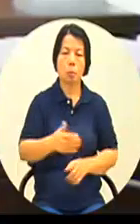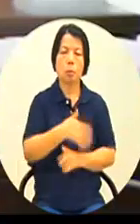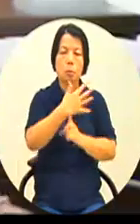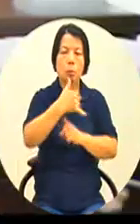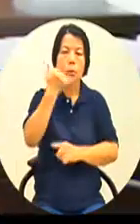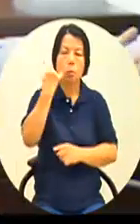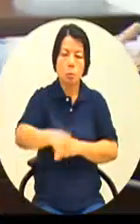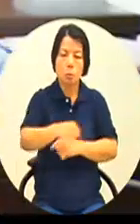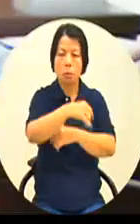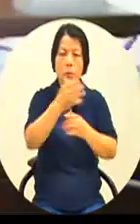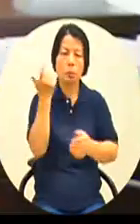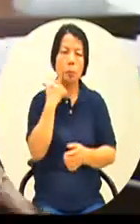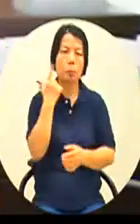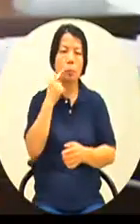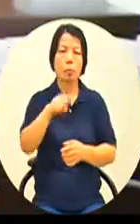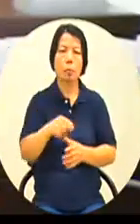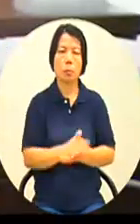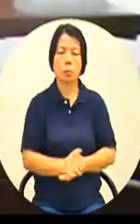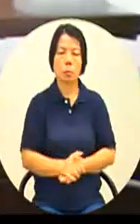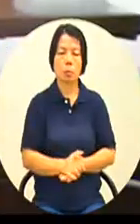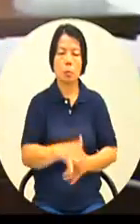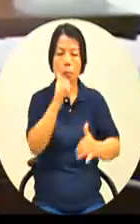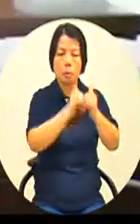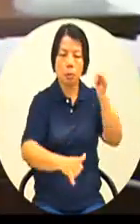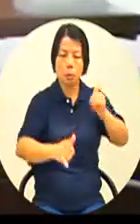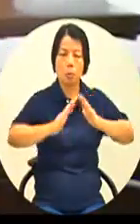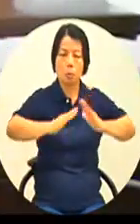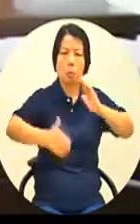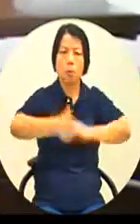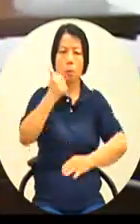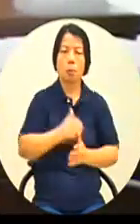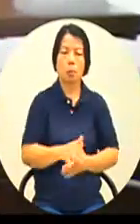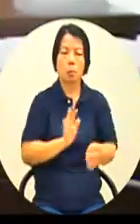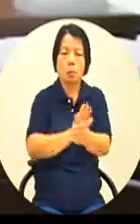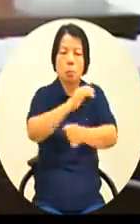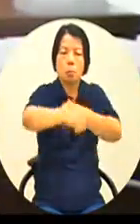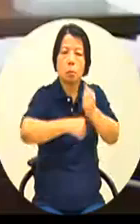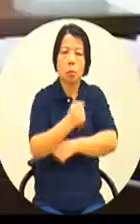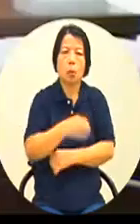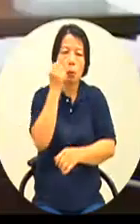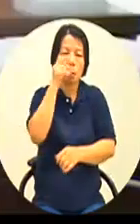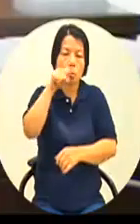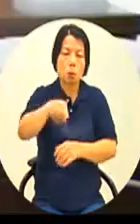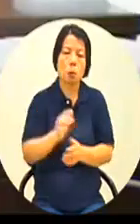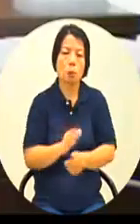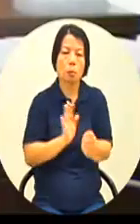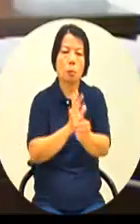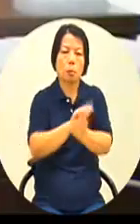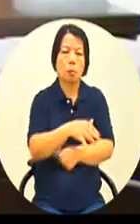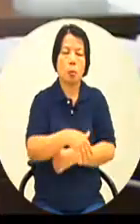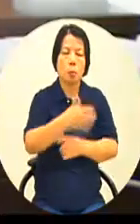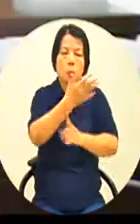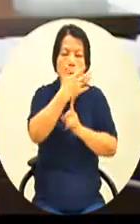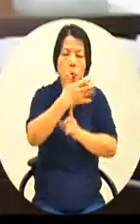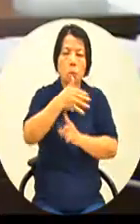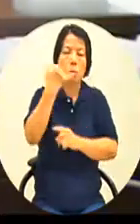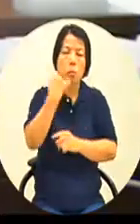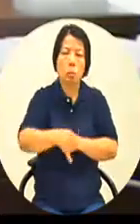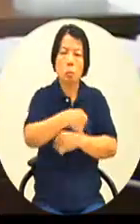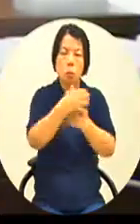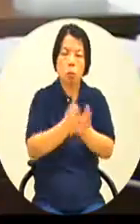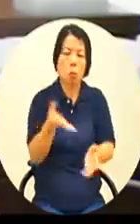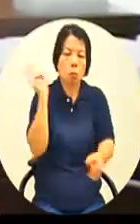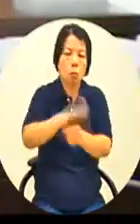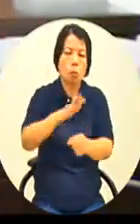亮，那历届的市长推动了观光建设，在期间扶助了非常多的公共建设，开就这